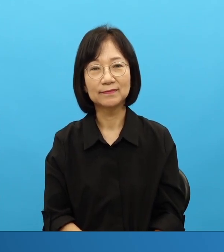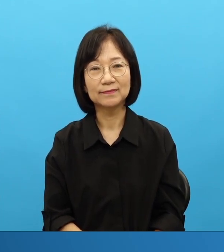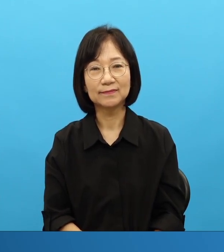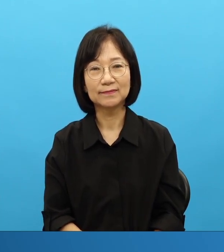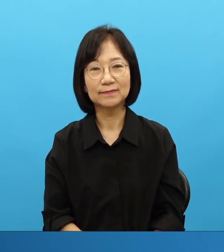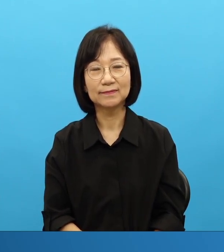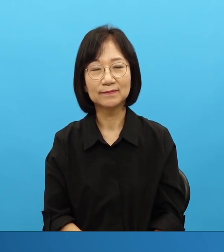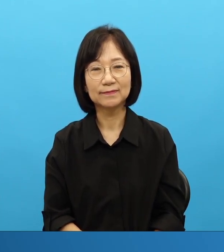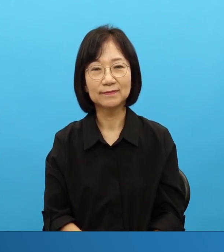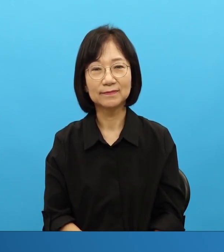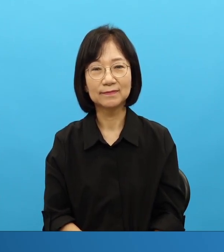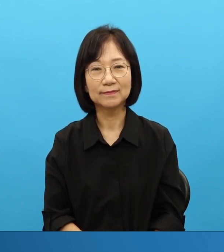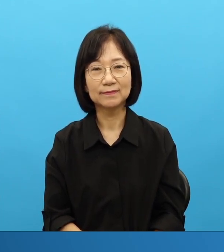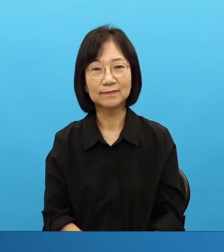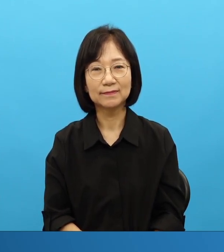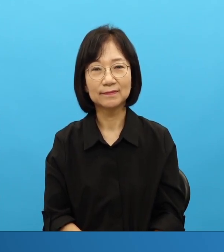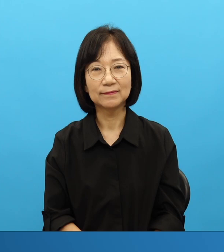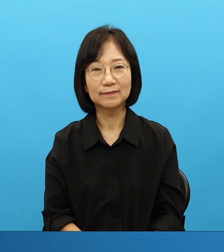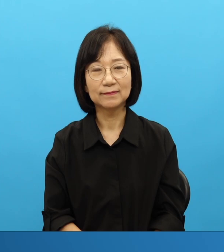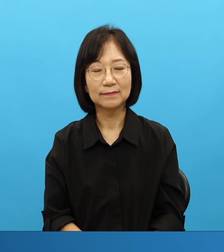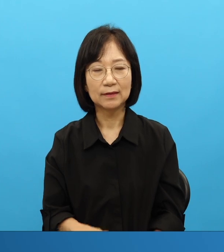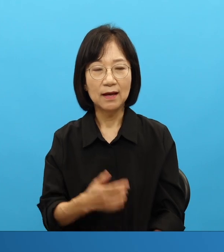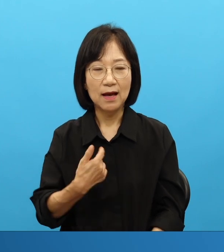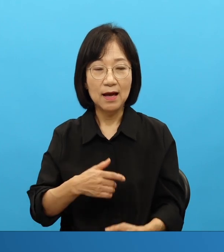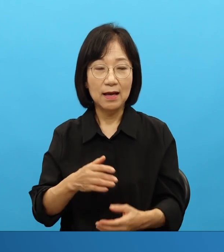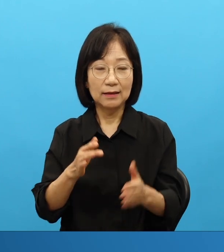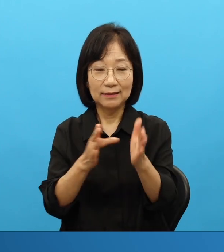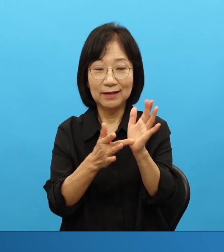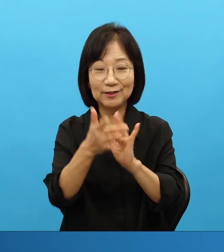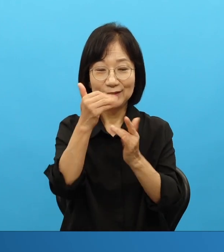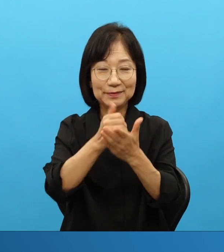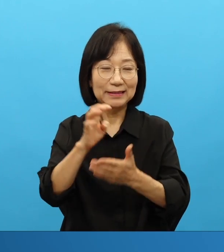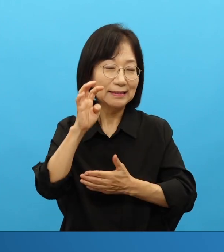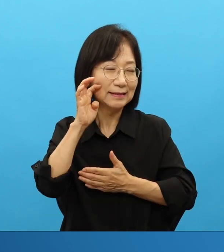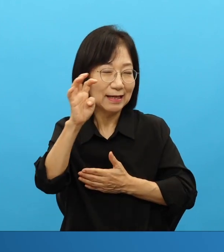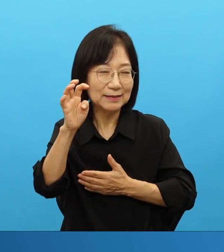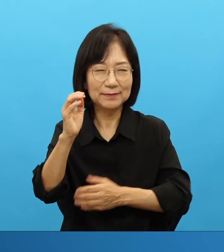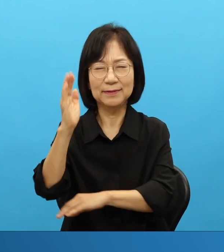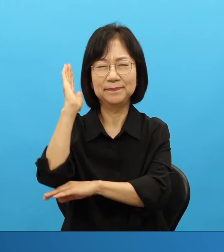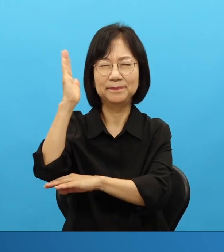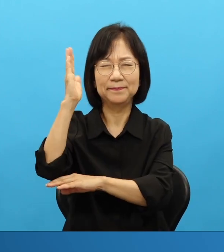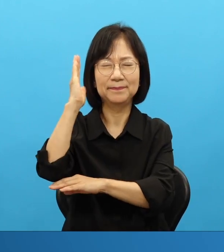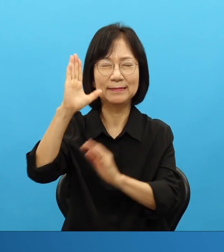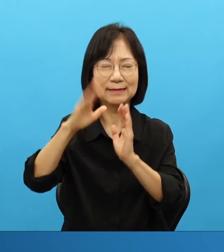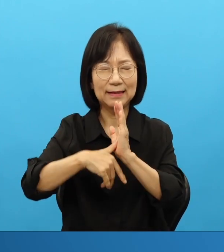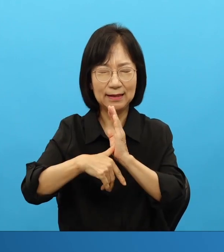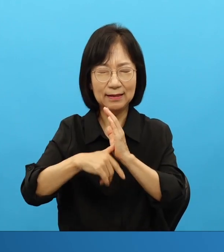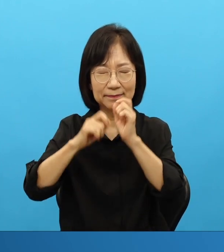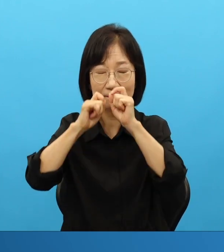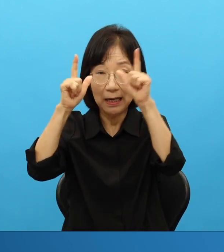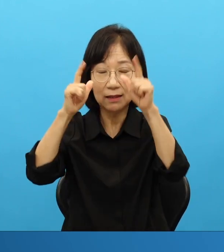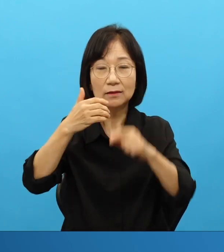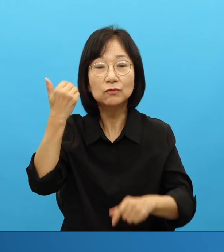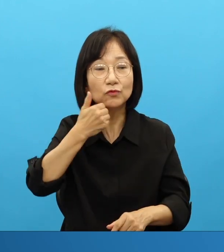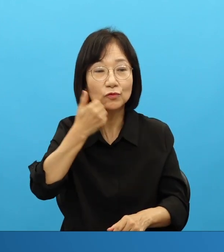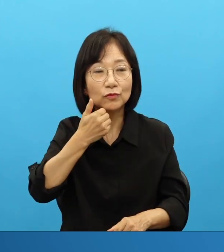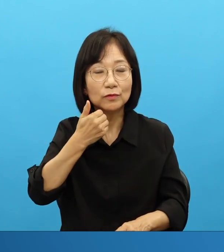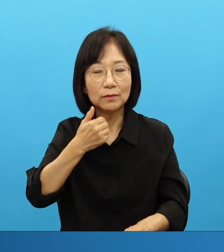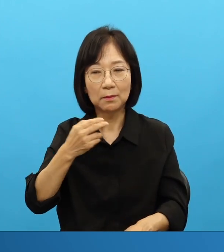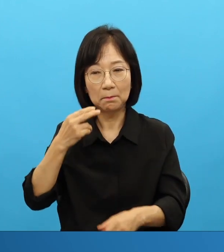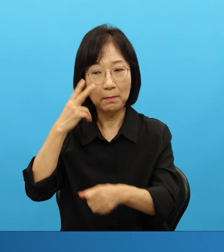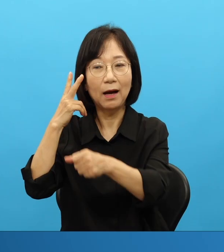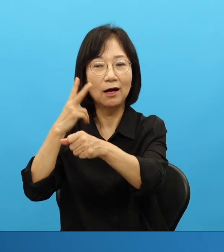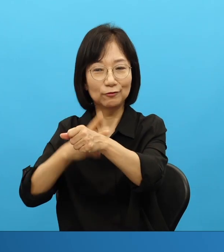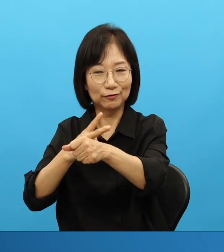days. 이걸 알아먹은 사람이 딱 한 명 나왔어요. But one person who understood these words came out, 바울입니다. and it was Paul.